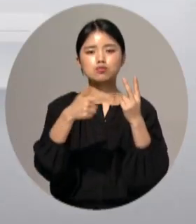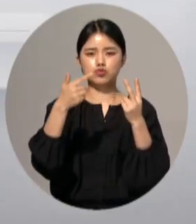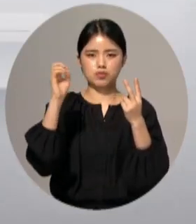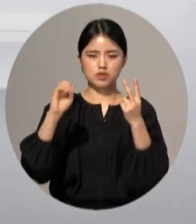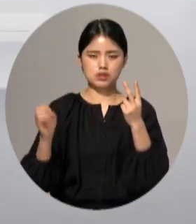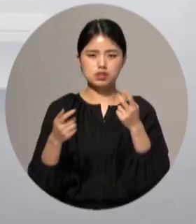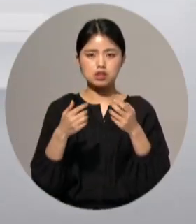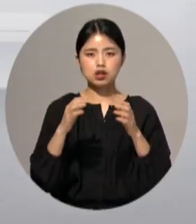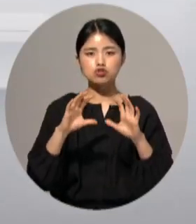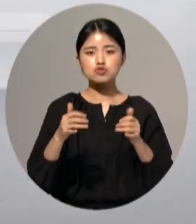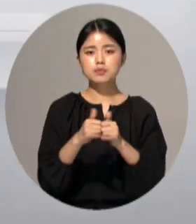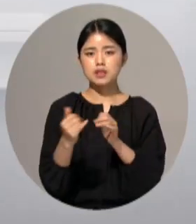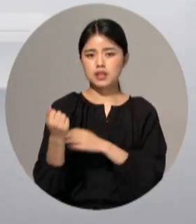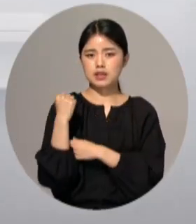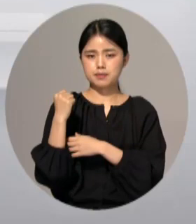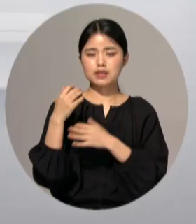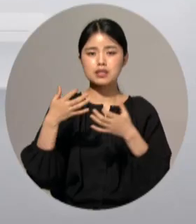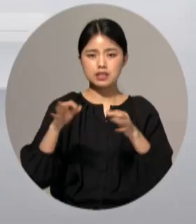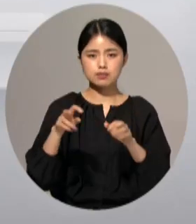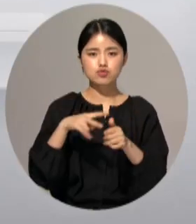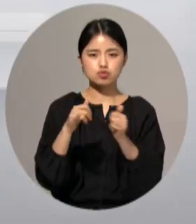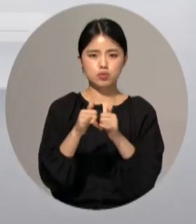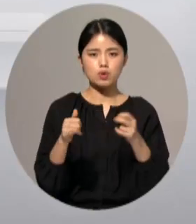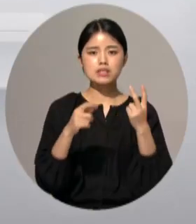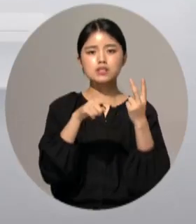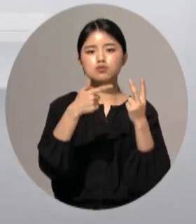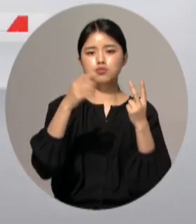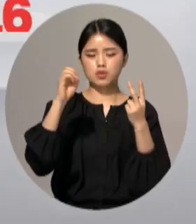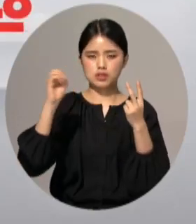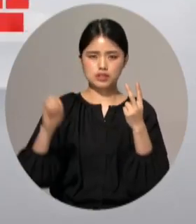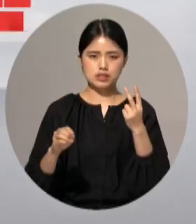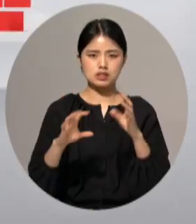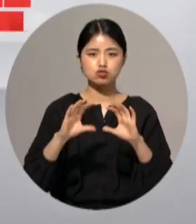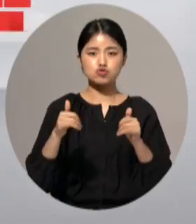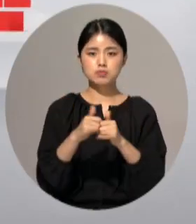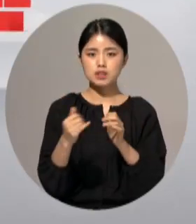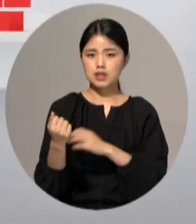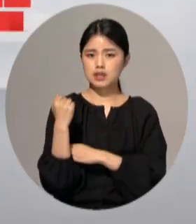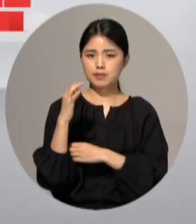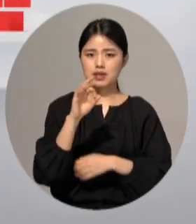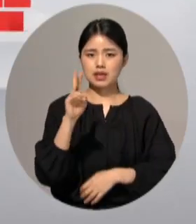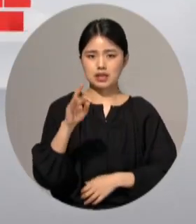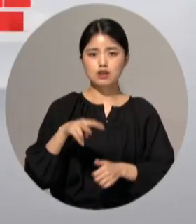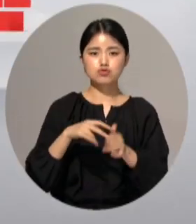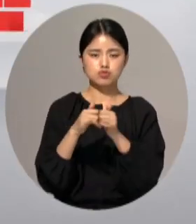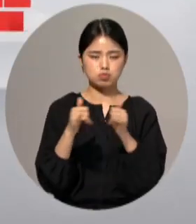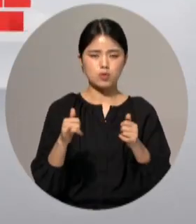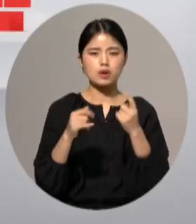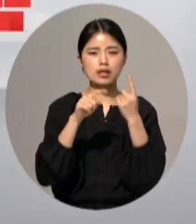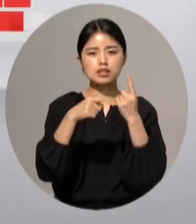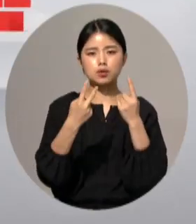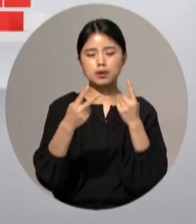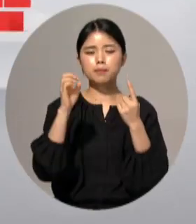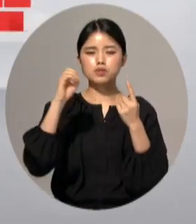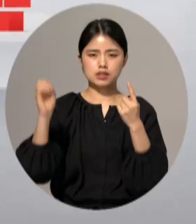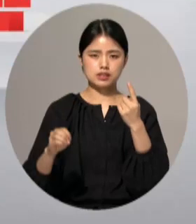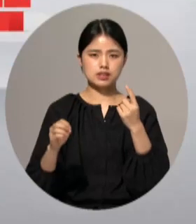국민의 힘 김용호 후보 2.6% 국민의 힘 양정 무 후보 1.2%